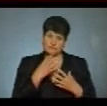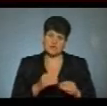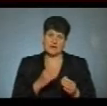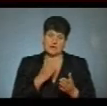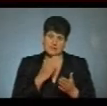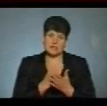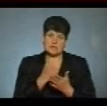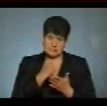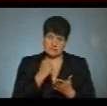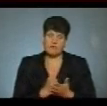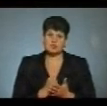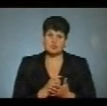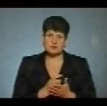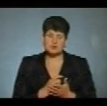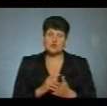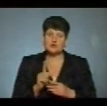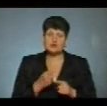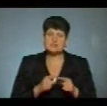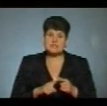лікарів вже затвердили. І, власне, що це